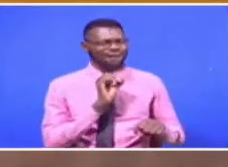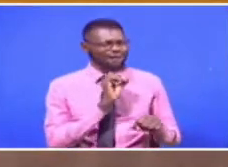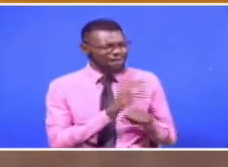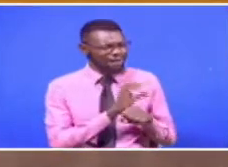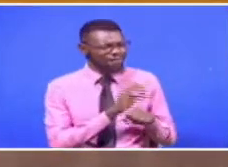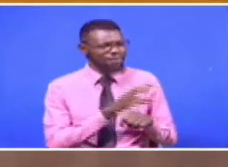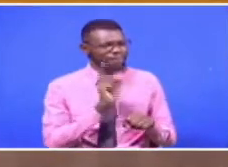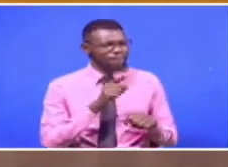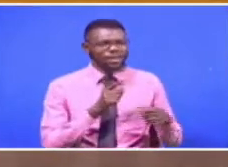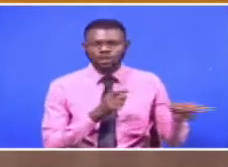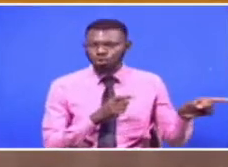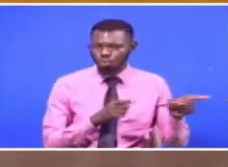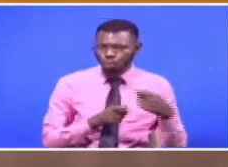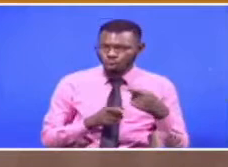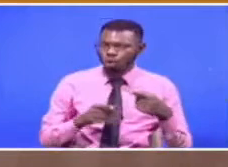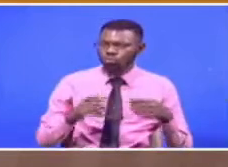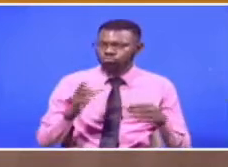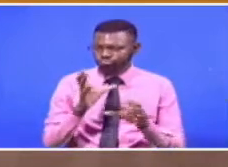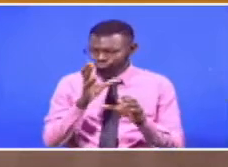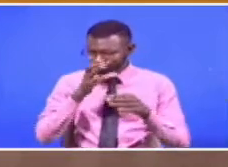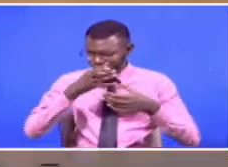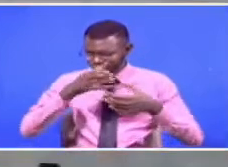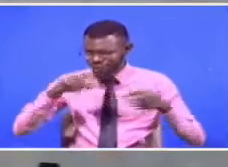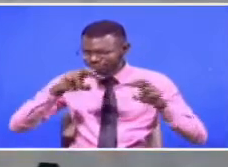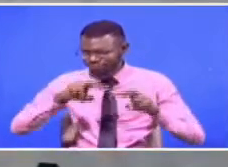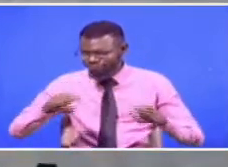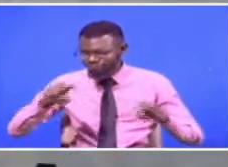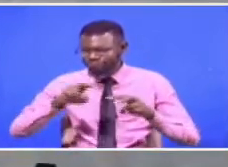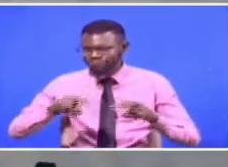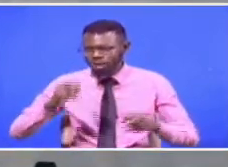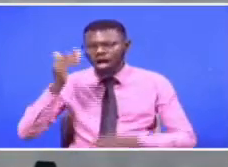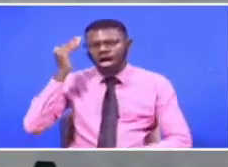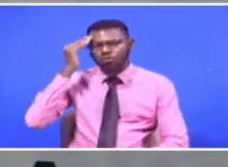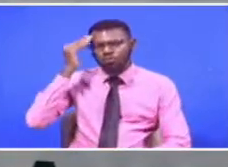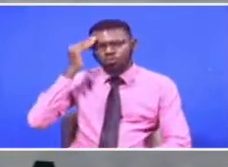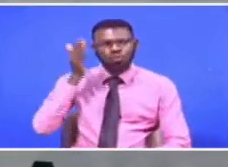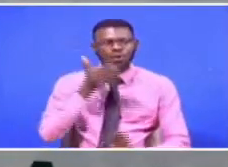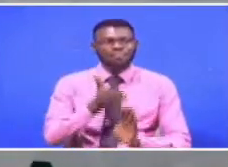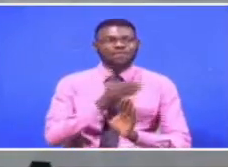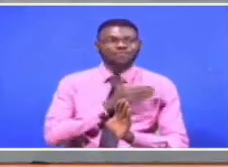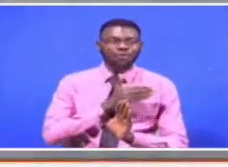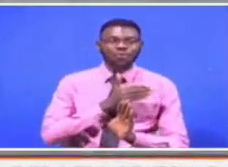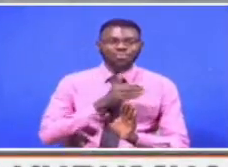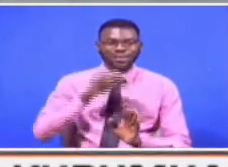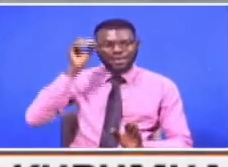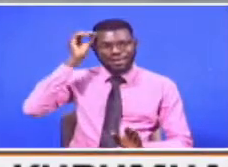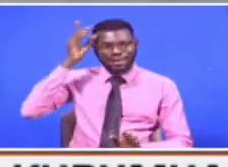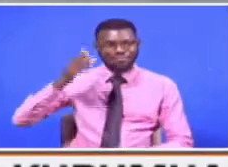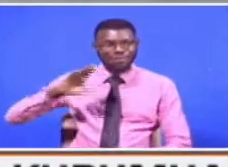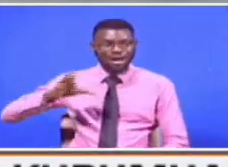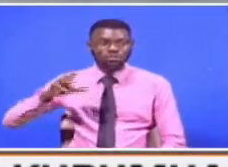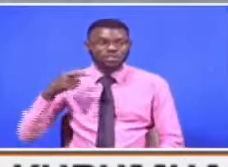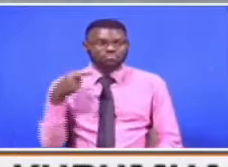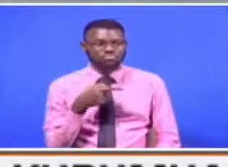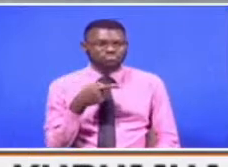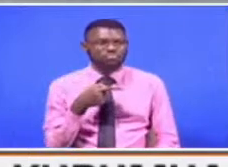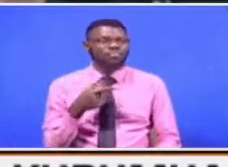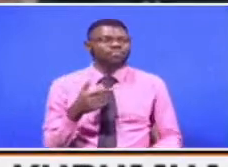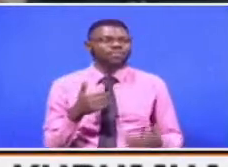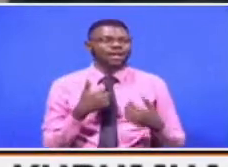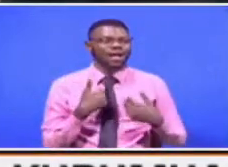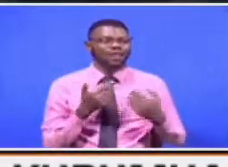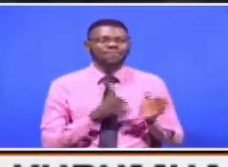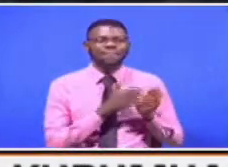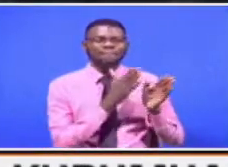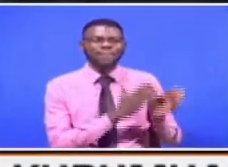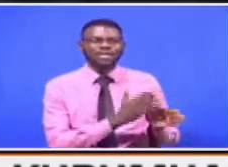na wataalamu ili kufanya ugunduzi wa mapema na tiba. Wakizungumza katika kaunti ya Kiambu, Nadia Gwirel ambaye ni